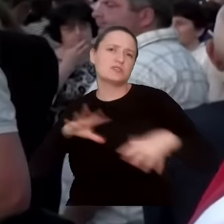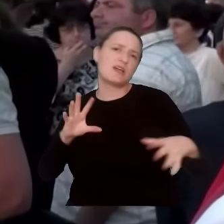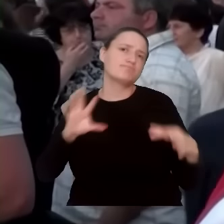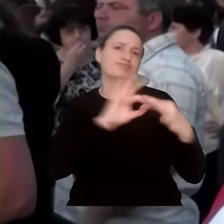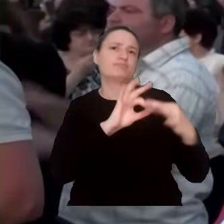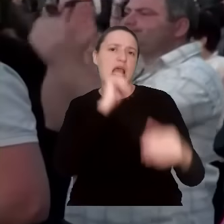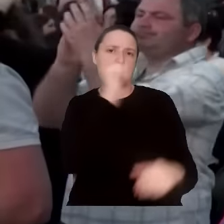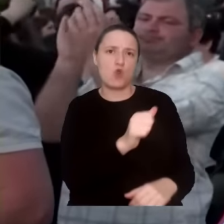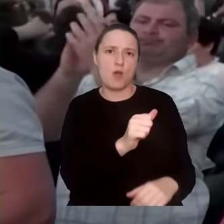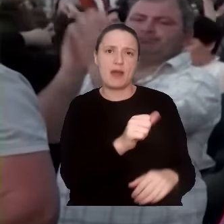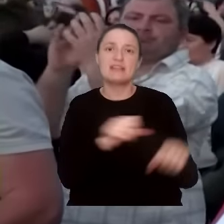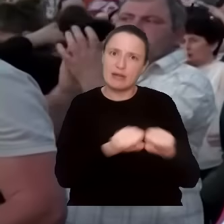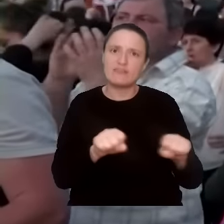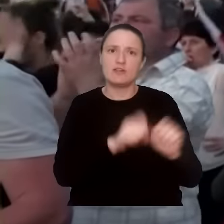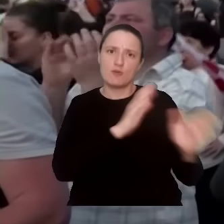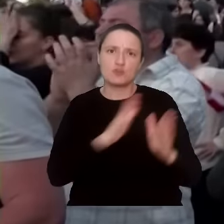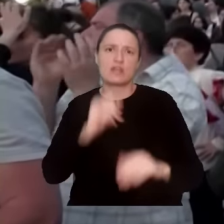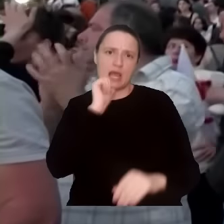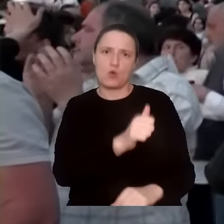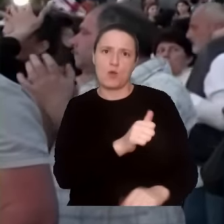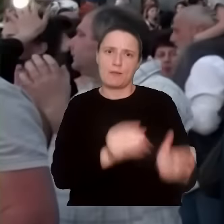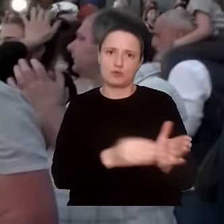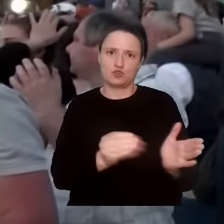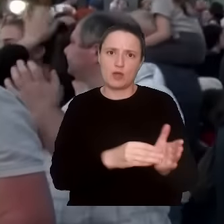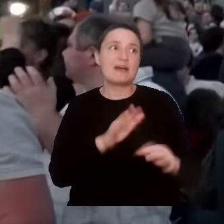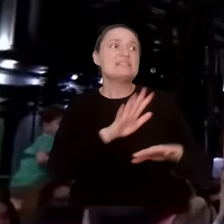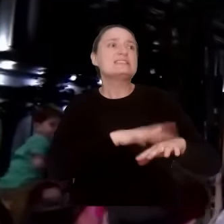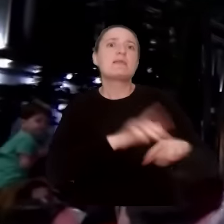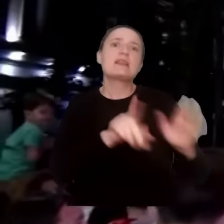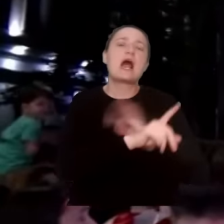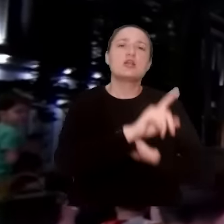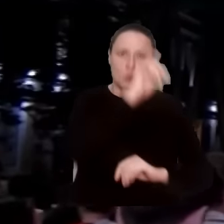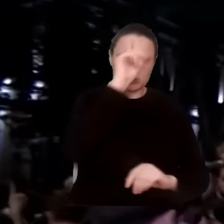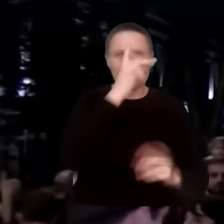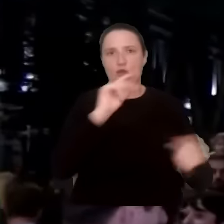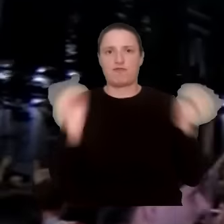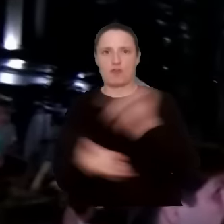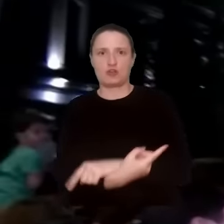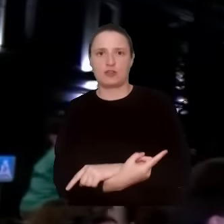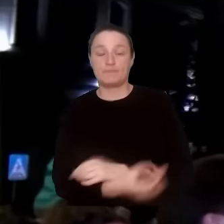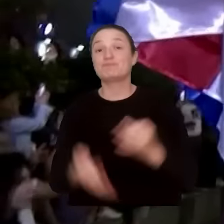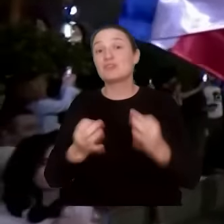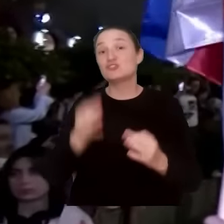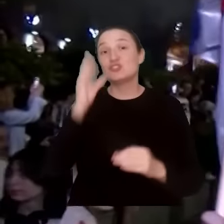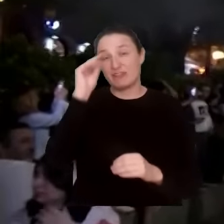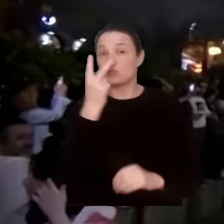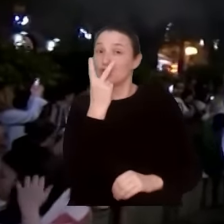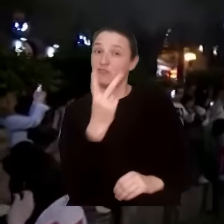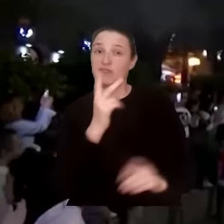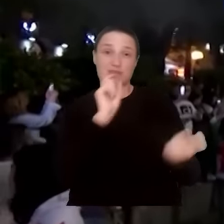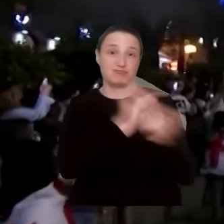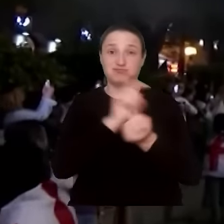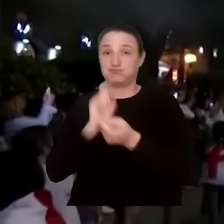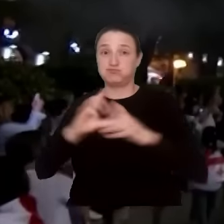sprawiedliwości i europejskiego porządku, gdzie system służy ludziom, a nie na odwrót. Na dzisiejszy wieczór planowane są dwie manifestacje przeciwników